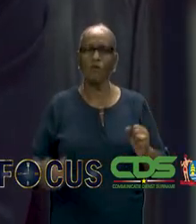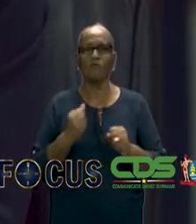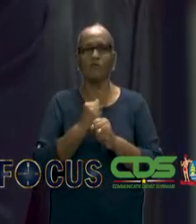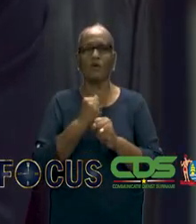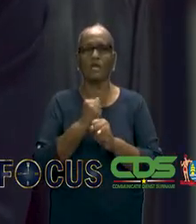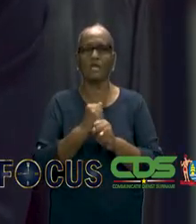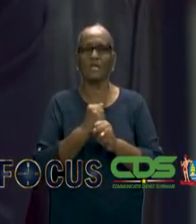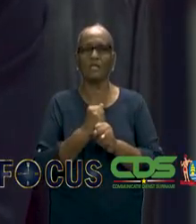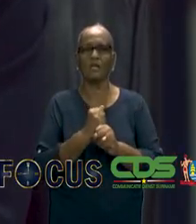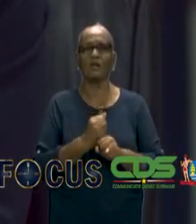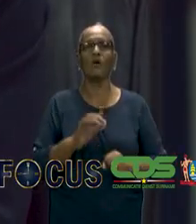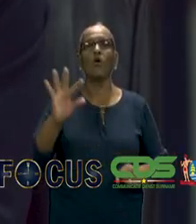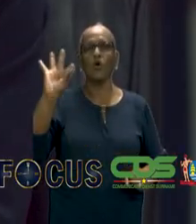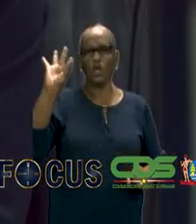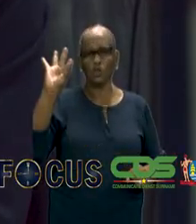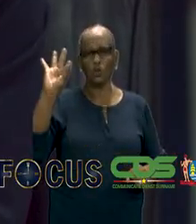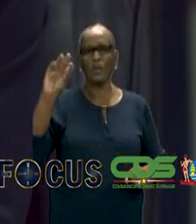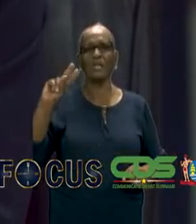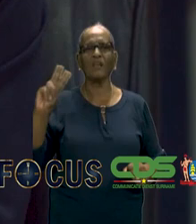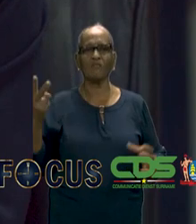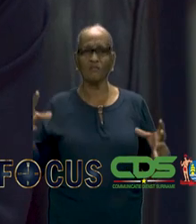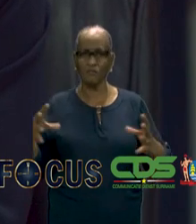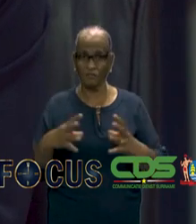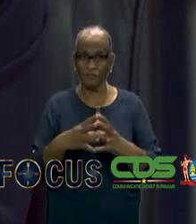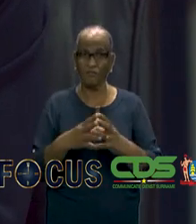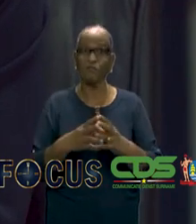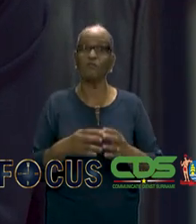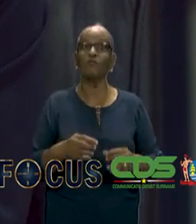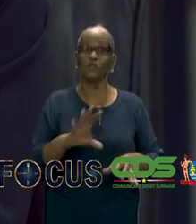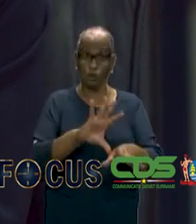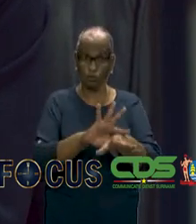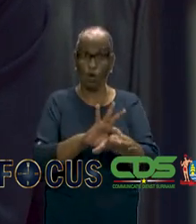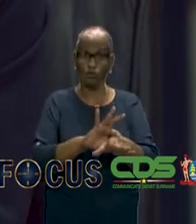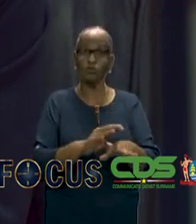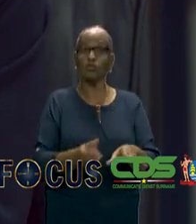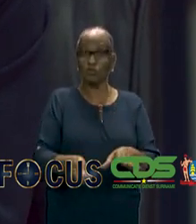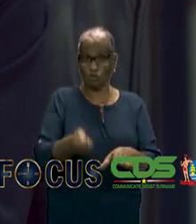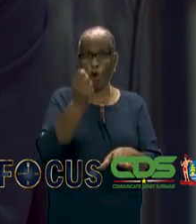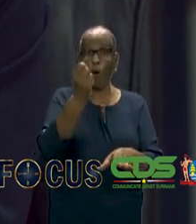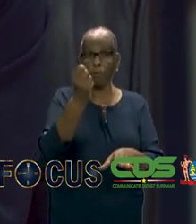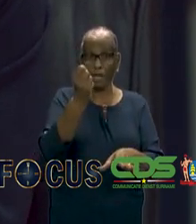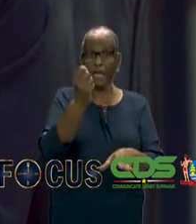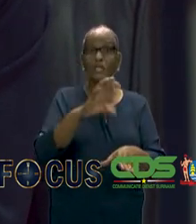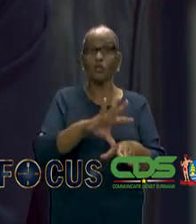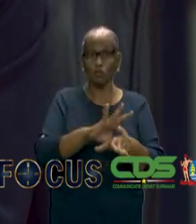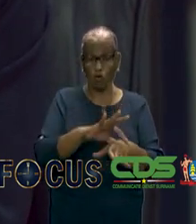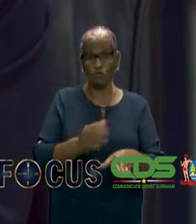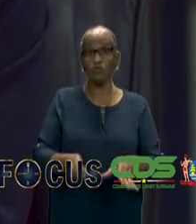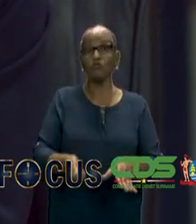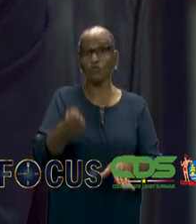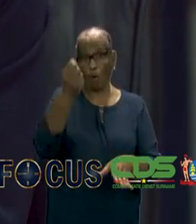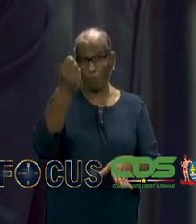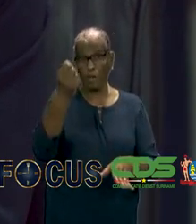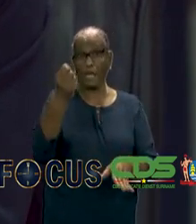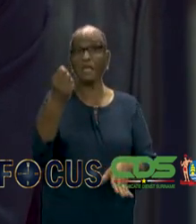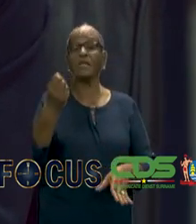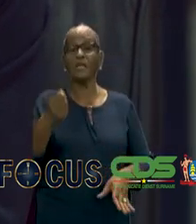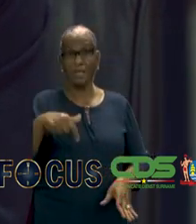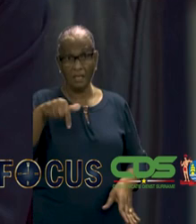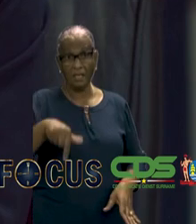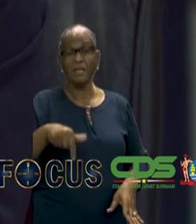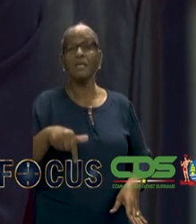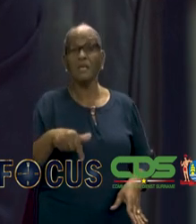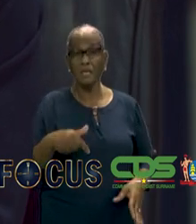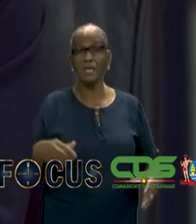ook een twinningsfaciliteit aangeboden voor de huisartsenopleiding die binnenkort van start moet gaan via de faculteit der medische wetenschappen. En wij